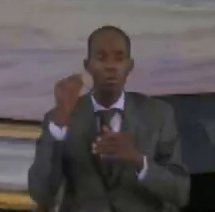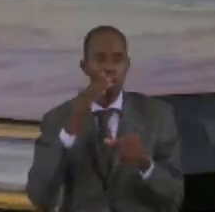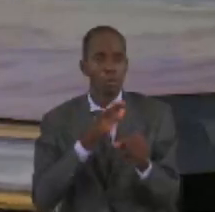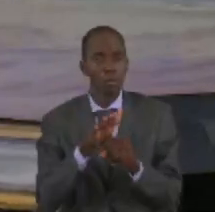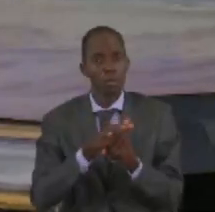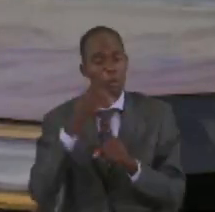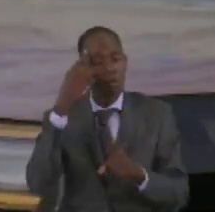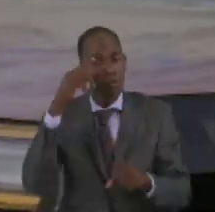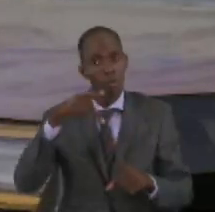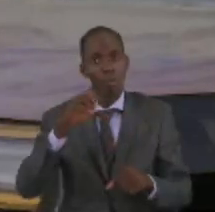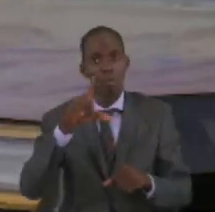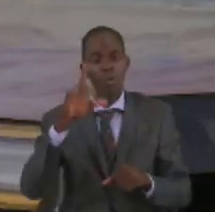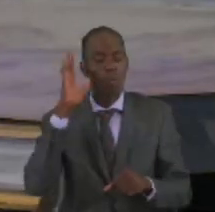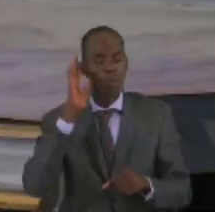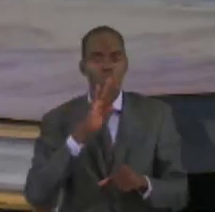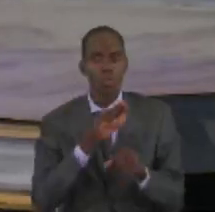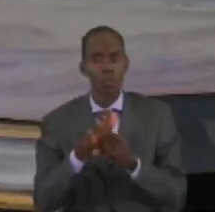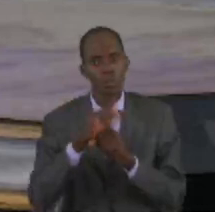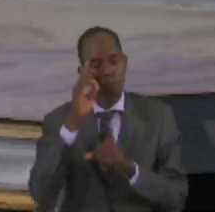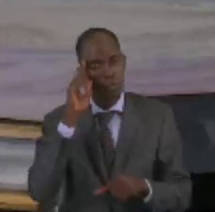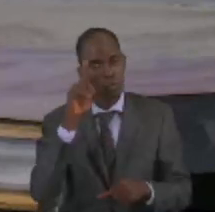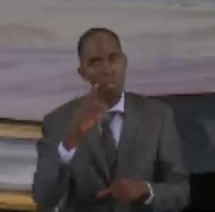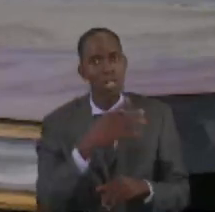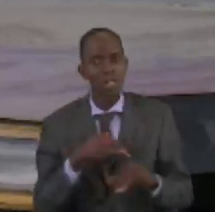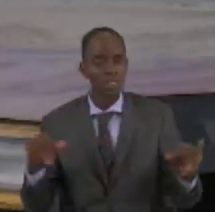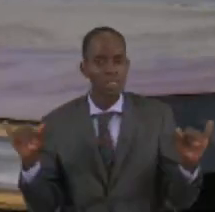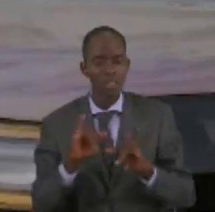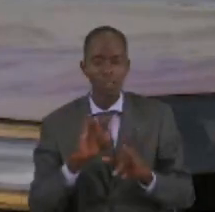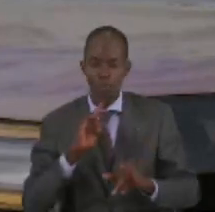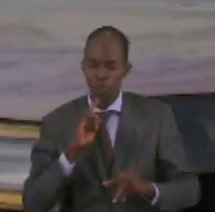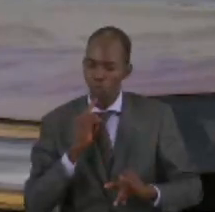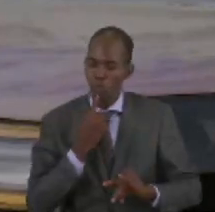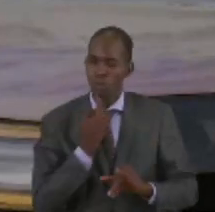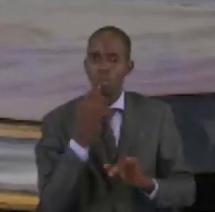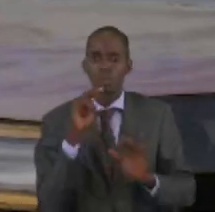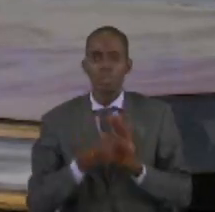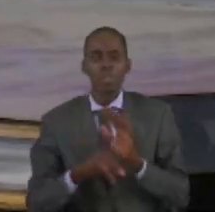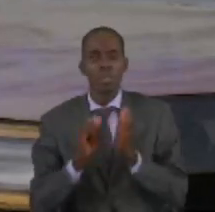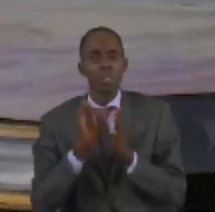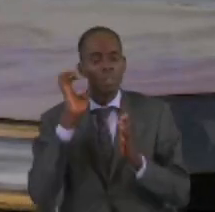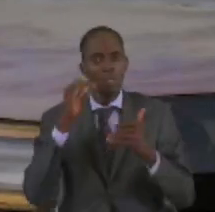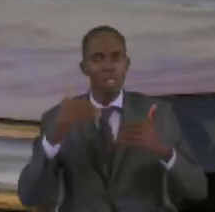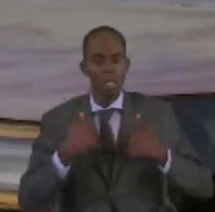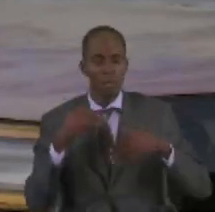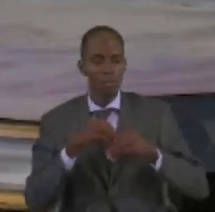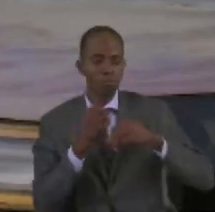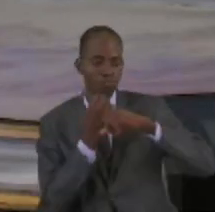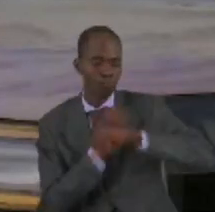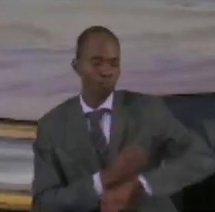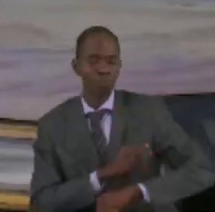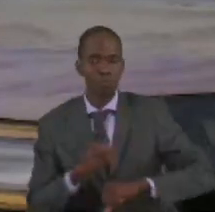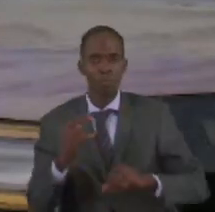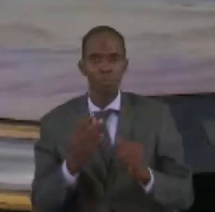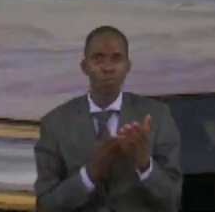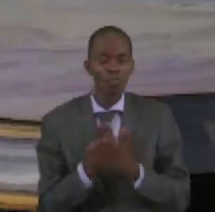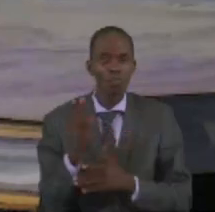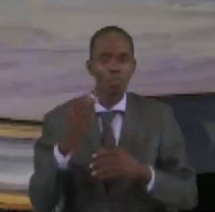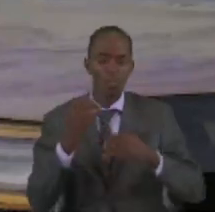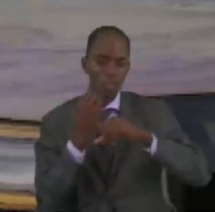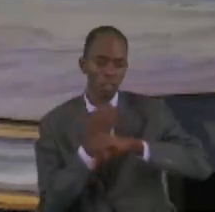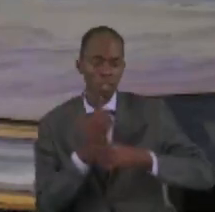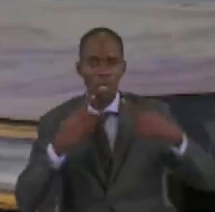était suffisante vous sera suffisante. Et le même empressement qu'il avait en défendant